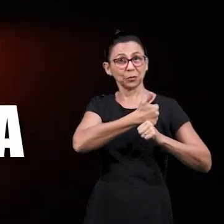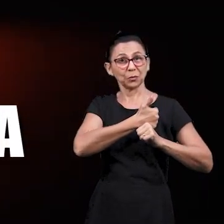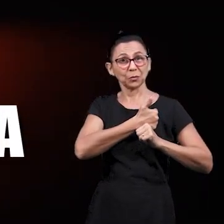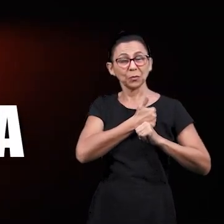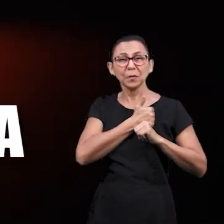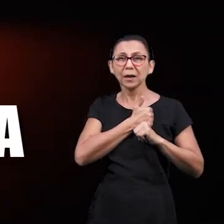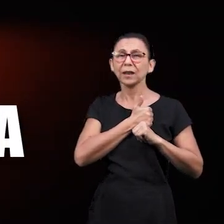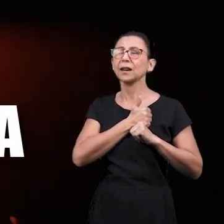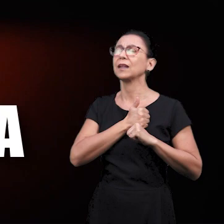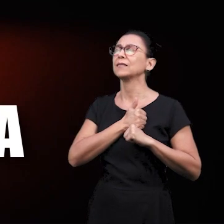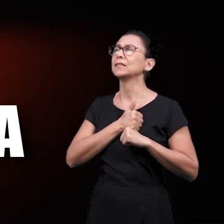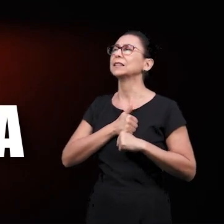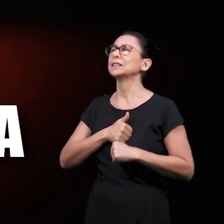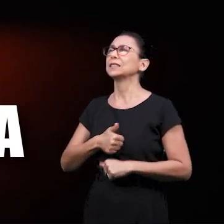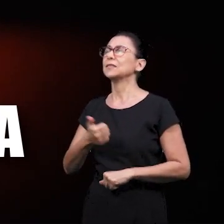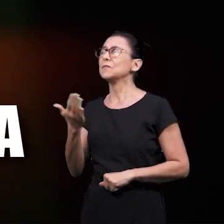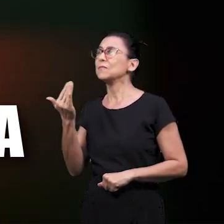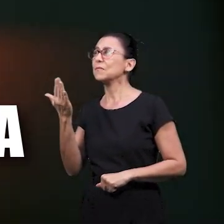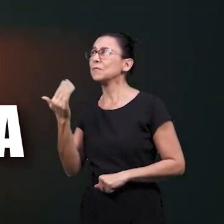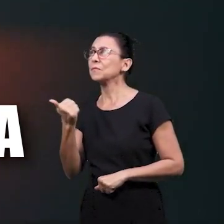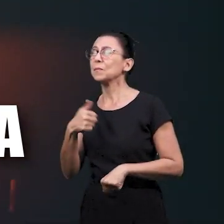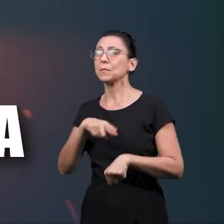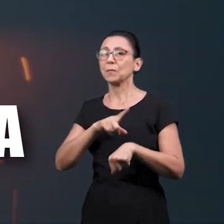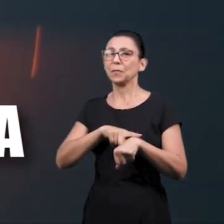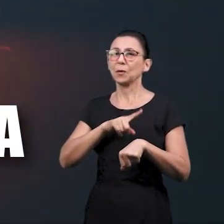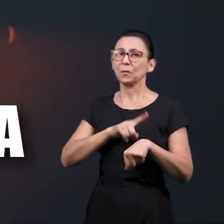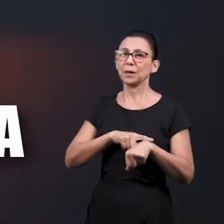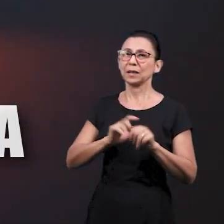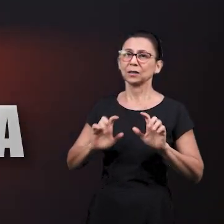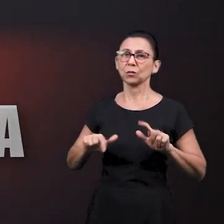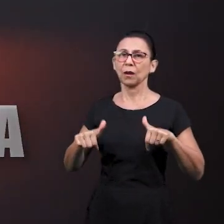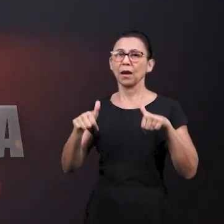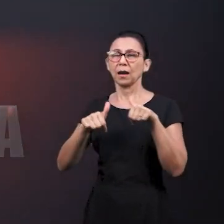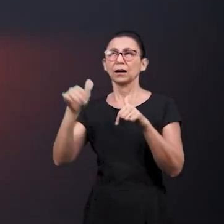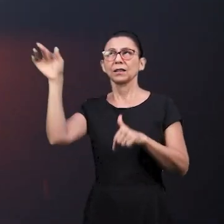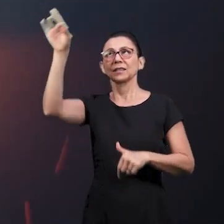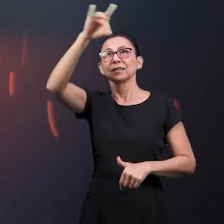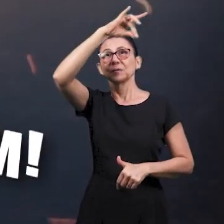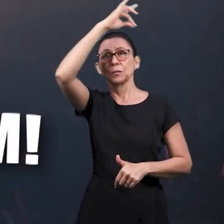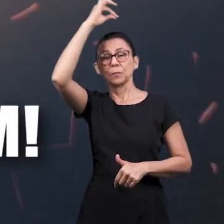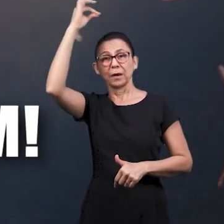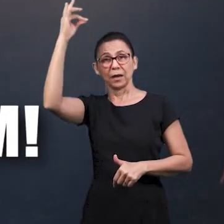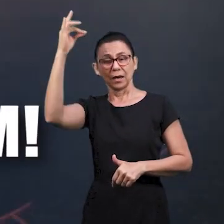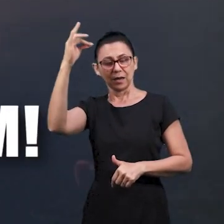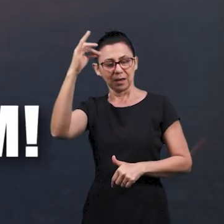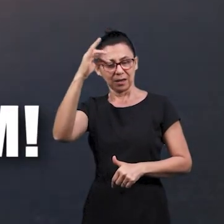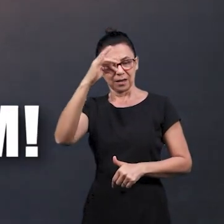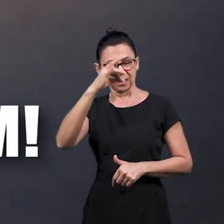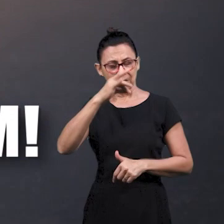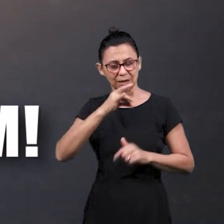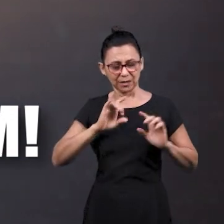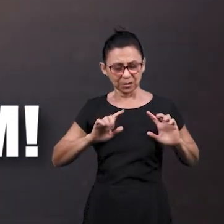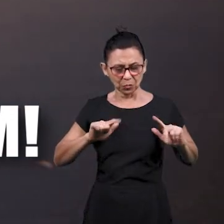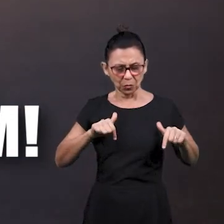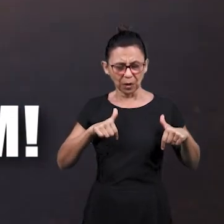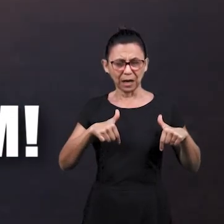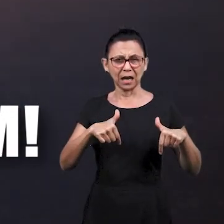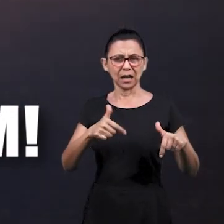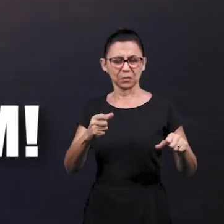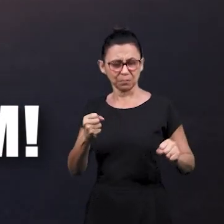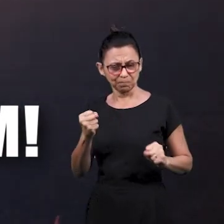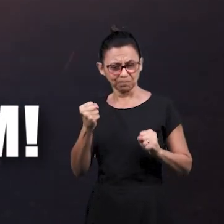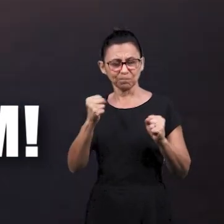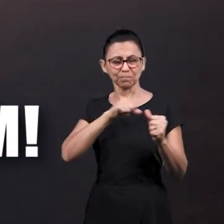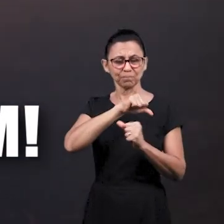Приди и зажги в душе моей живой огонь, и чтобы он горел